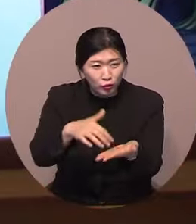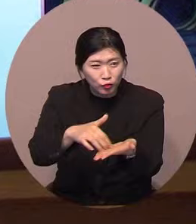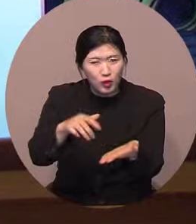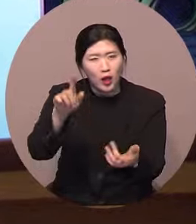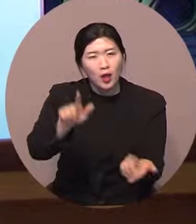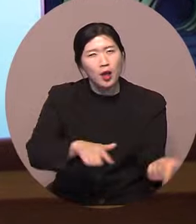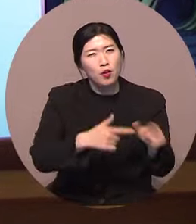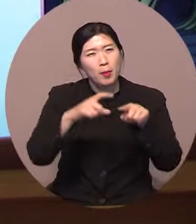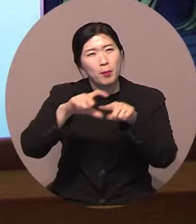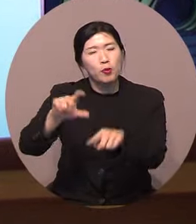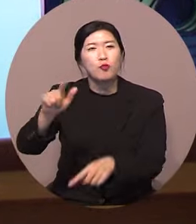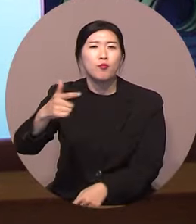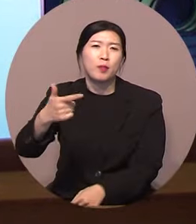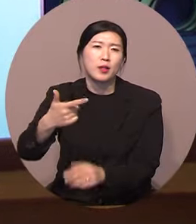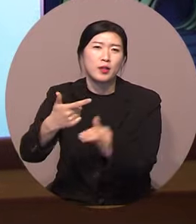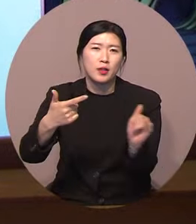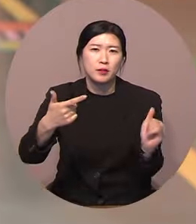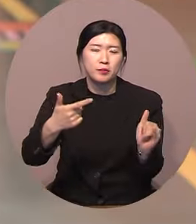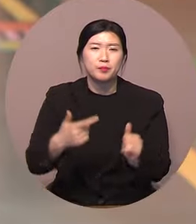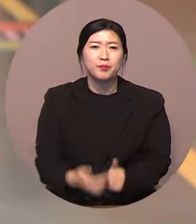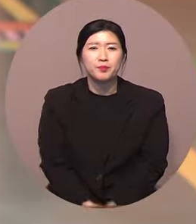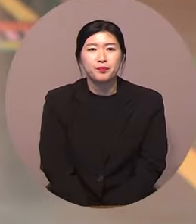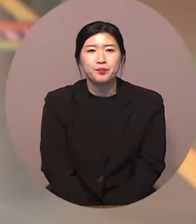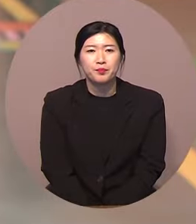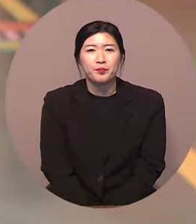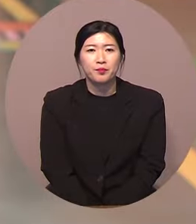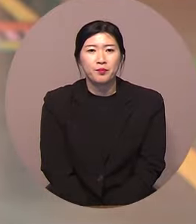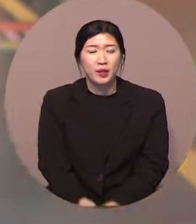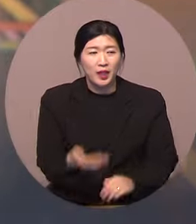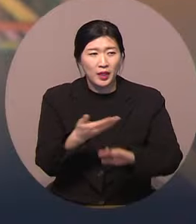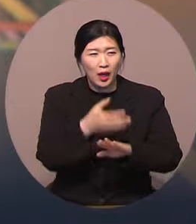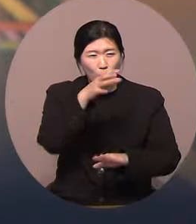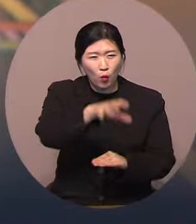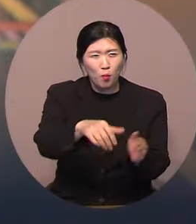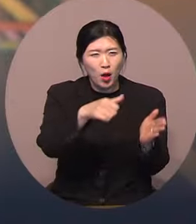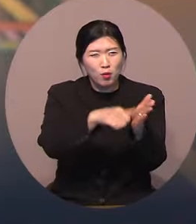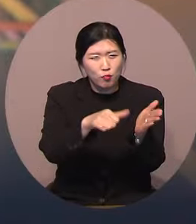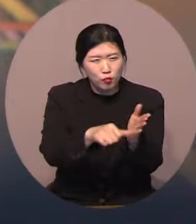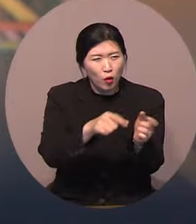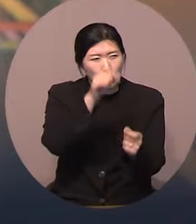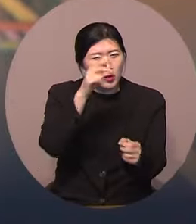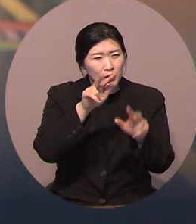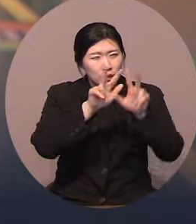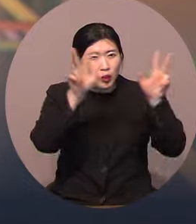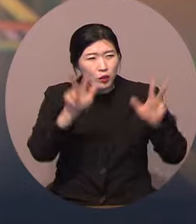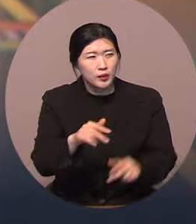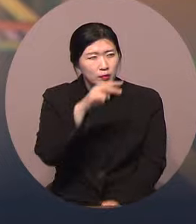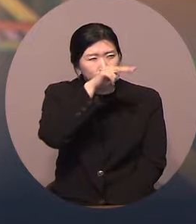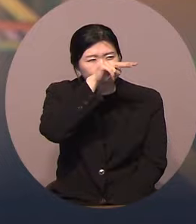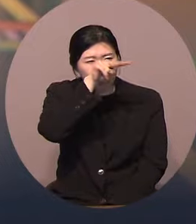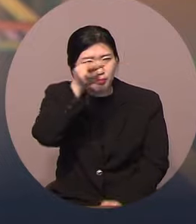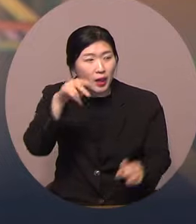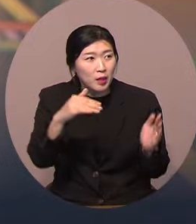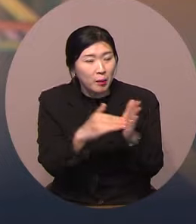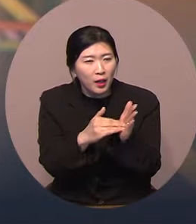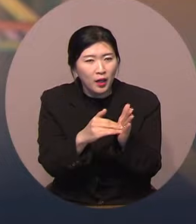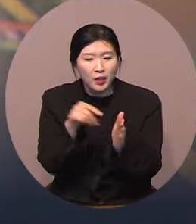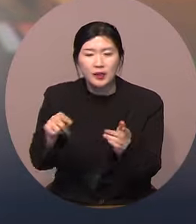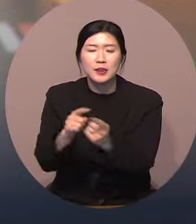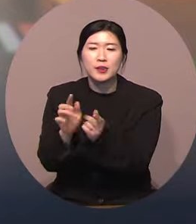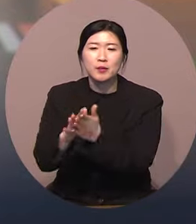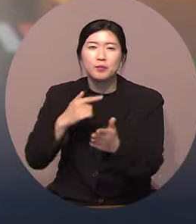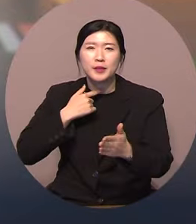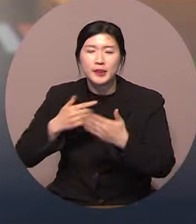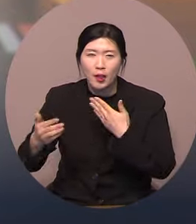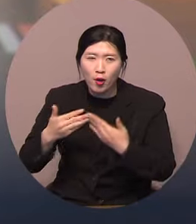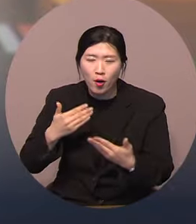가까운 관람객들이 찾고 있습니다. 다른 박물관은 유물이나 작품 중심이지만 사실은 어린이 박물관은 사람 중심이에요.